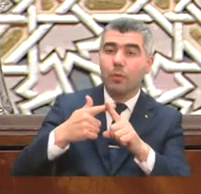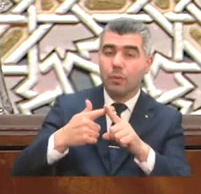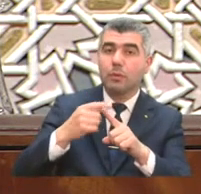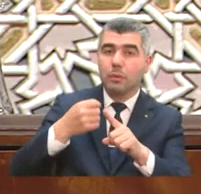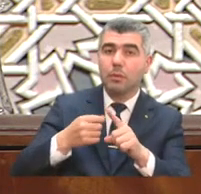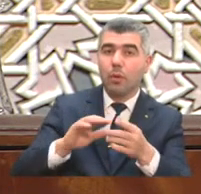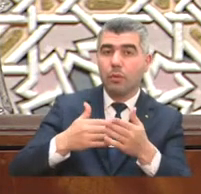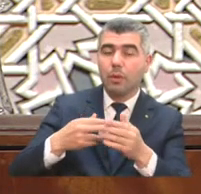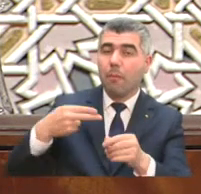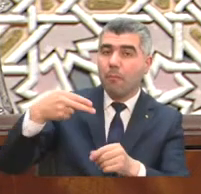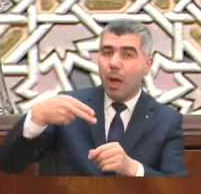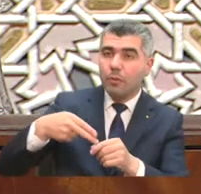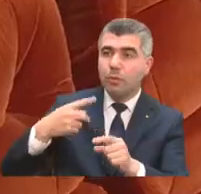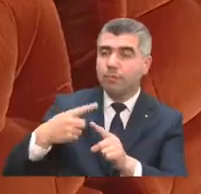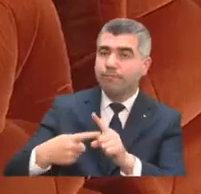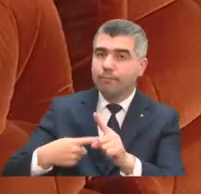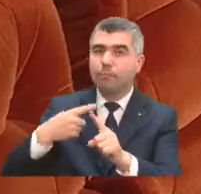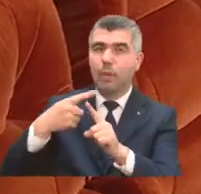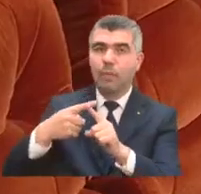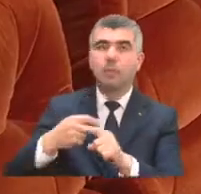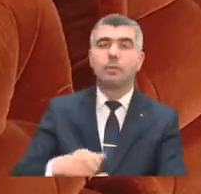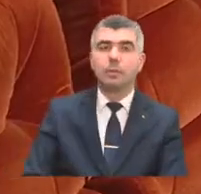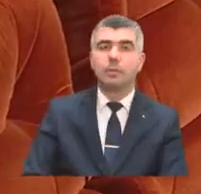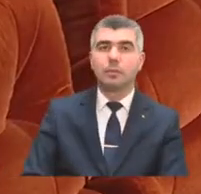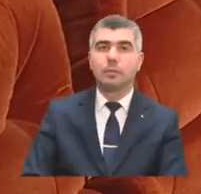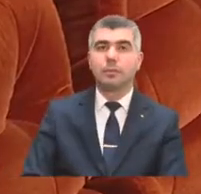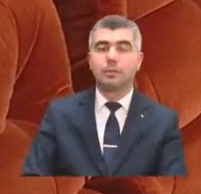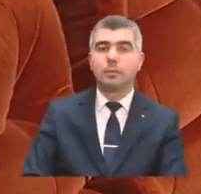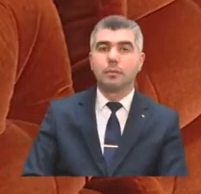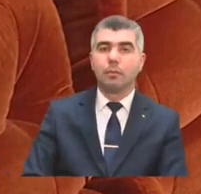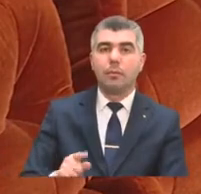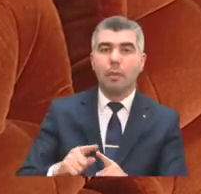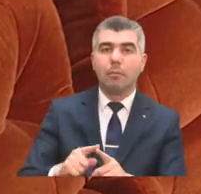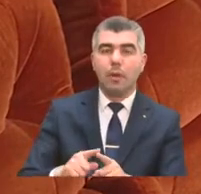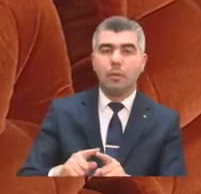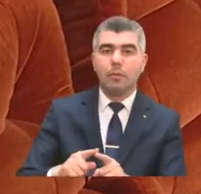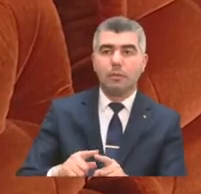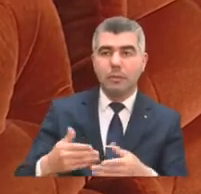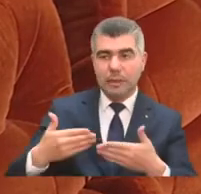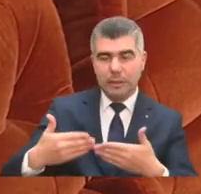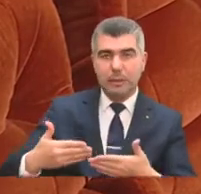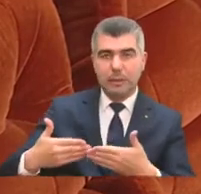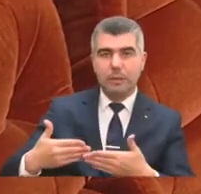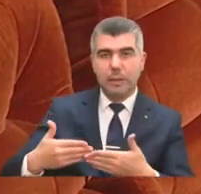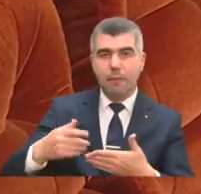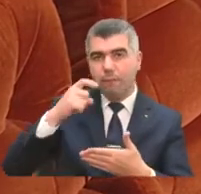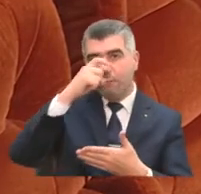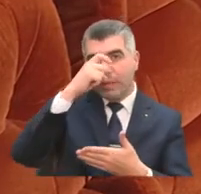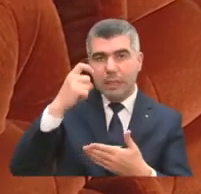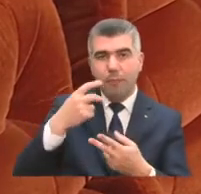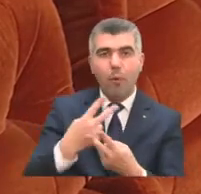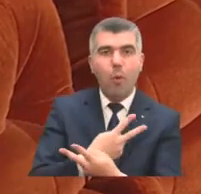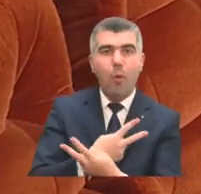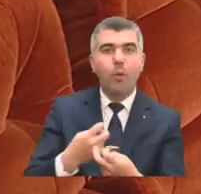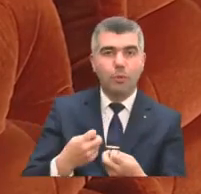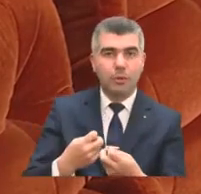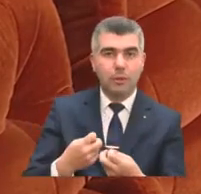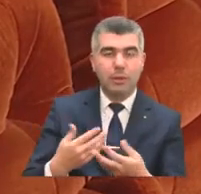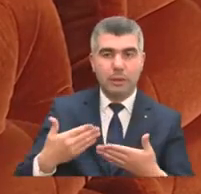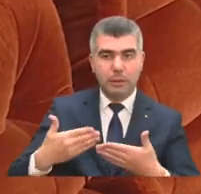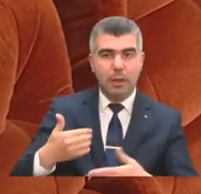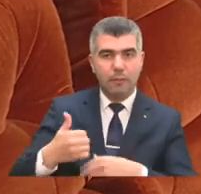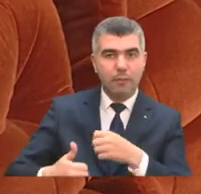أسعار الوقود كثير شيء خلال العملية ديال المرحبة اللي سبقت، وعلى